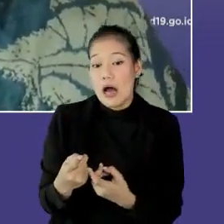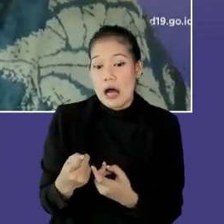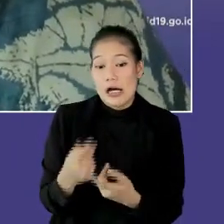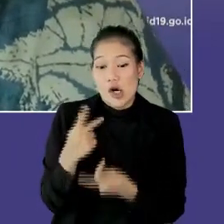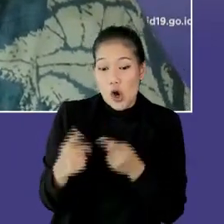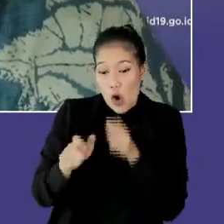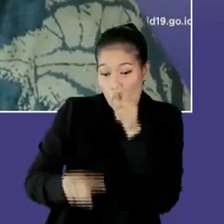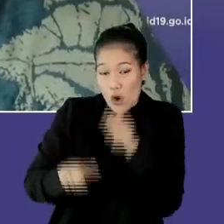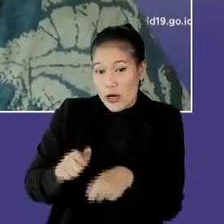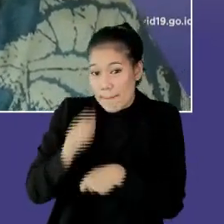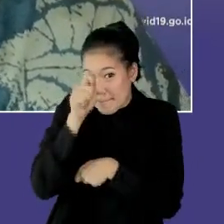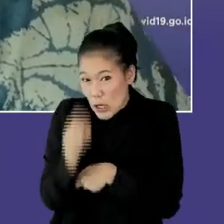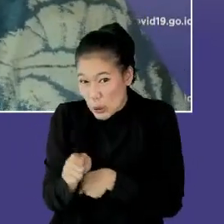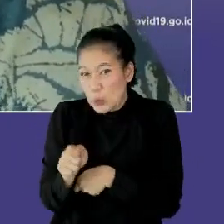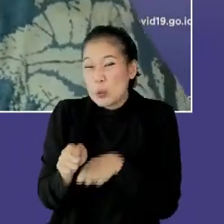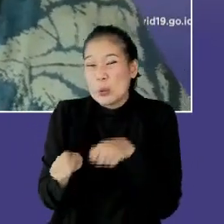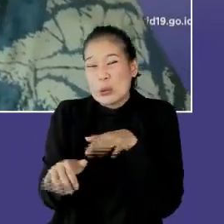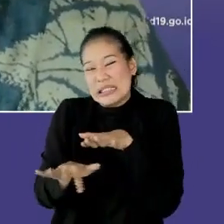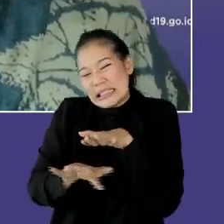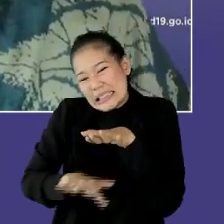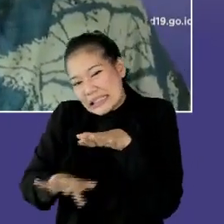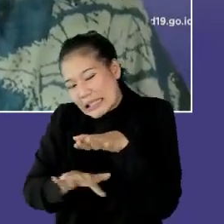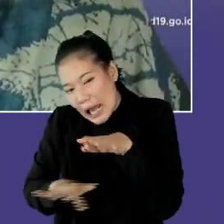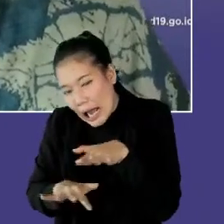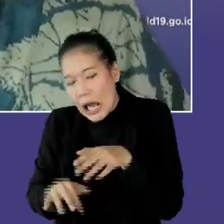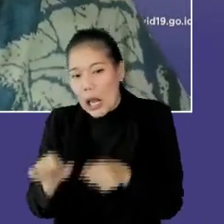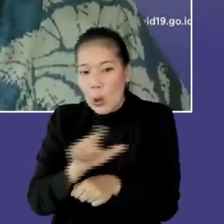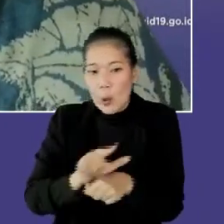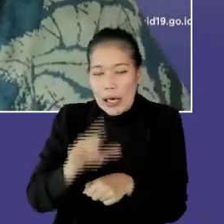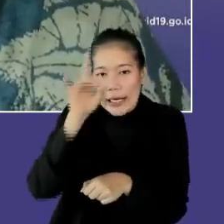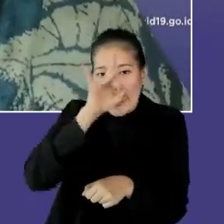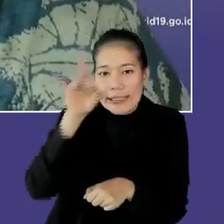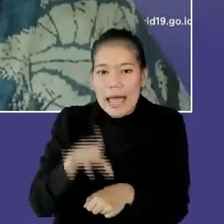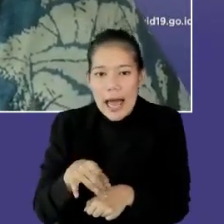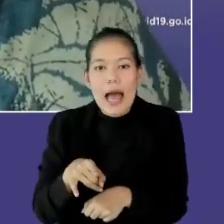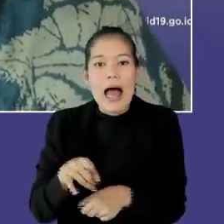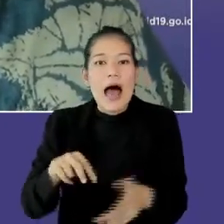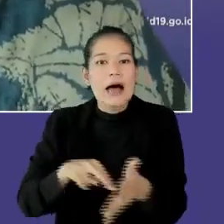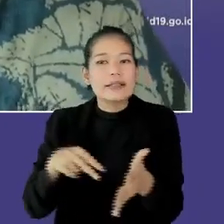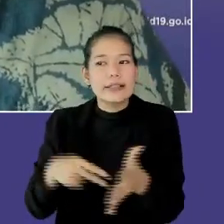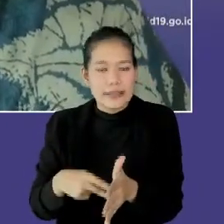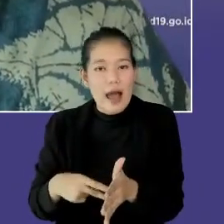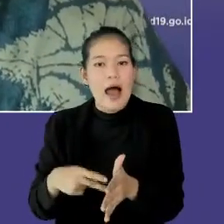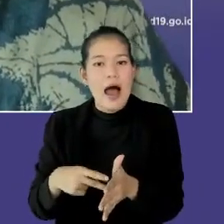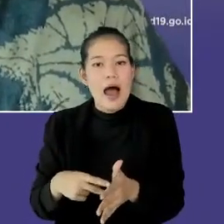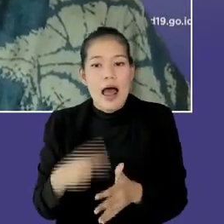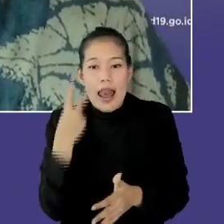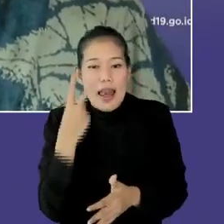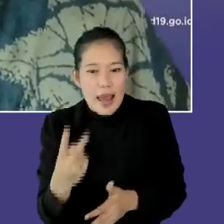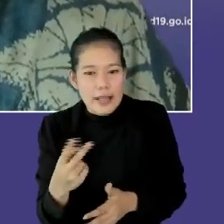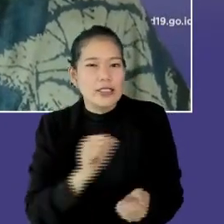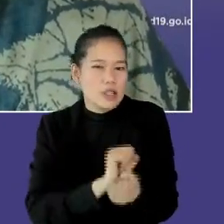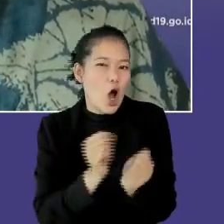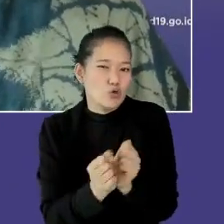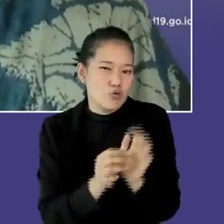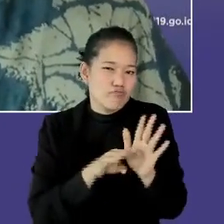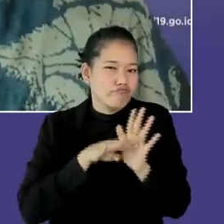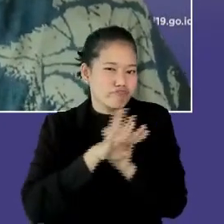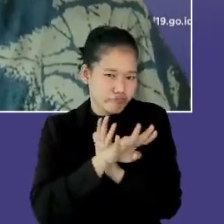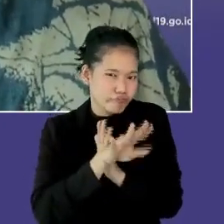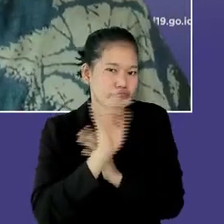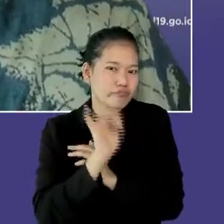cakupan kepatuhannya masih rendah gitu ya, masih banyak kelurahan dan desa punya kepatuhan yang rendah, maka kita juga akan melihat peningkatan kasus